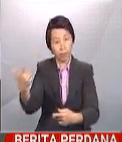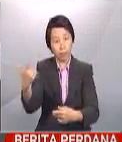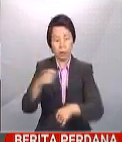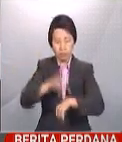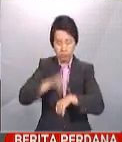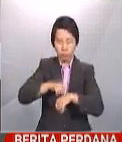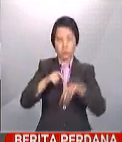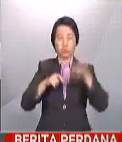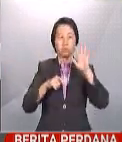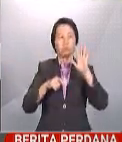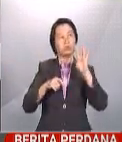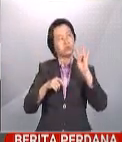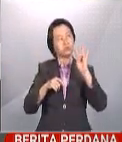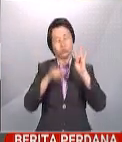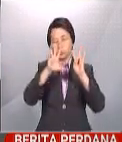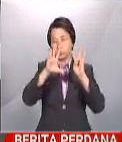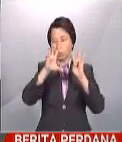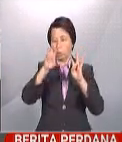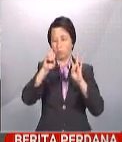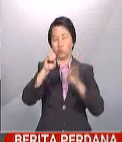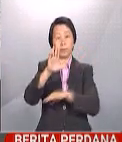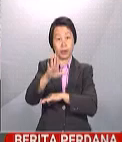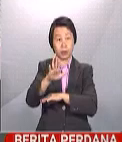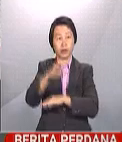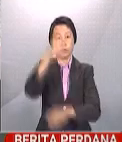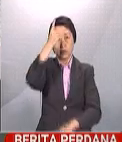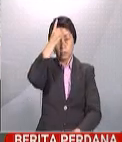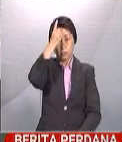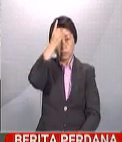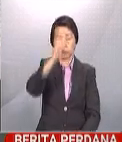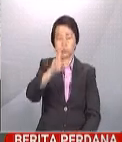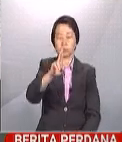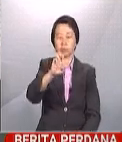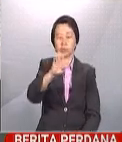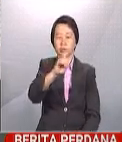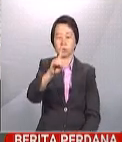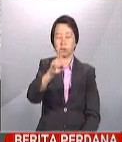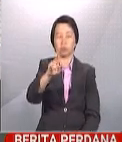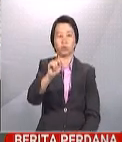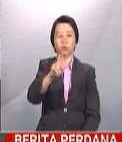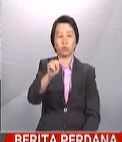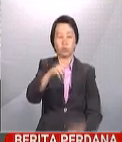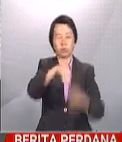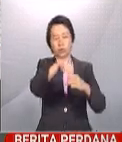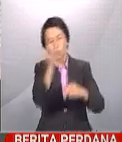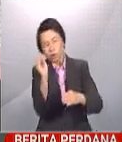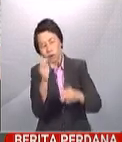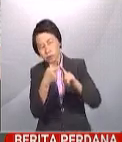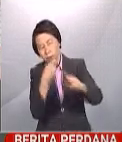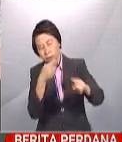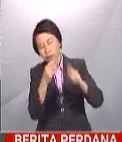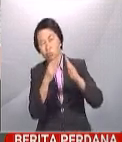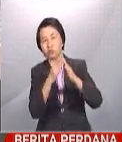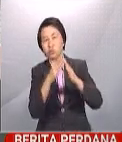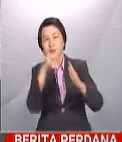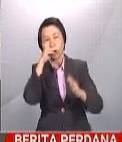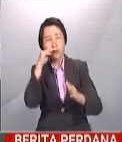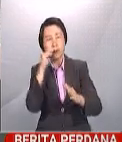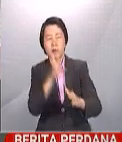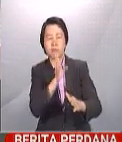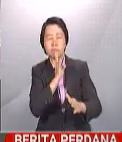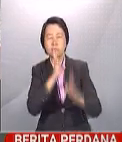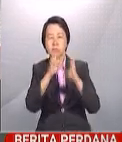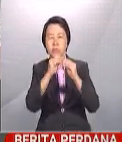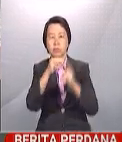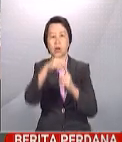jam 7.50 petang tadi, Datuk Sri Rezwan Yusof turut dilihat keluar dari kediaman Tuan Sri Muhyiddin dan menyatakan mesyuarat khas